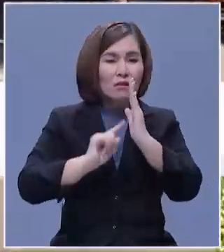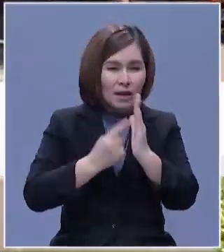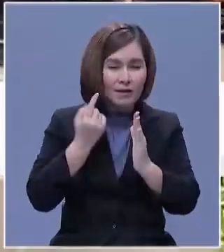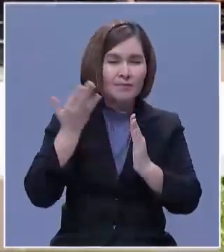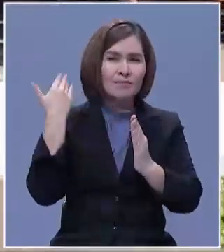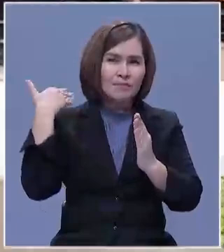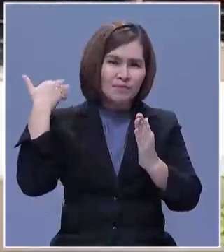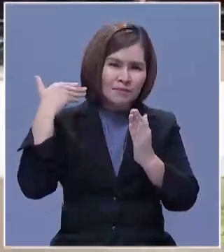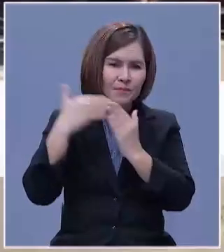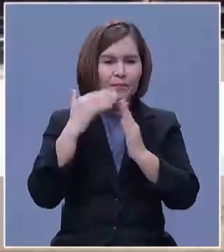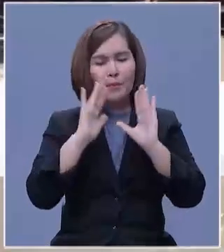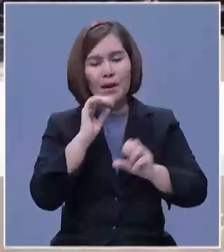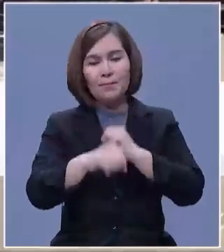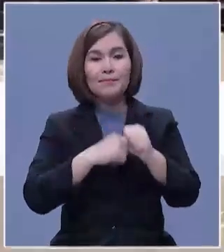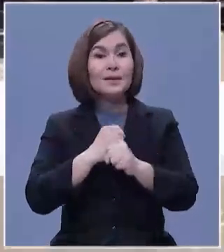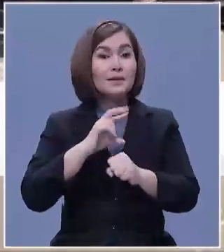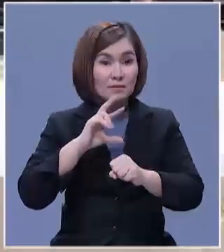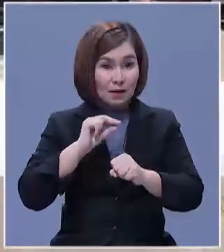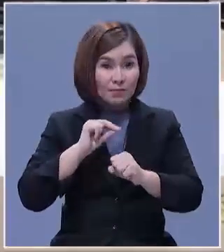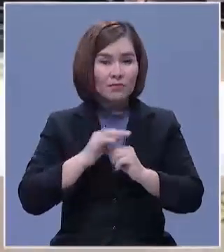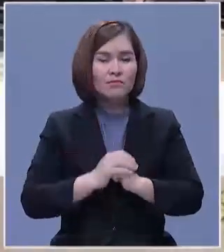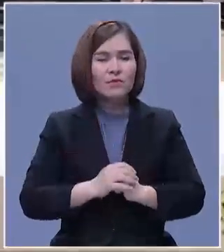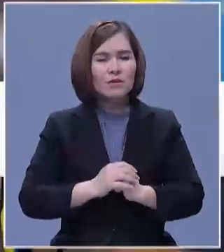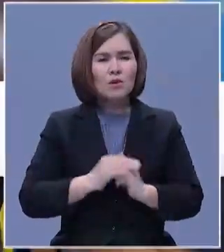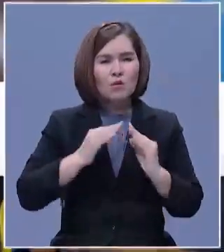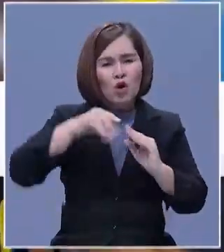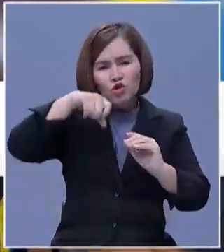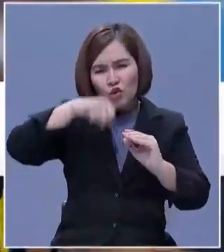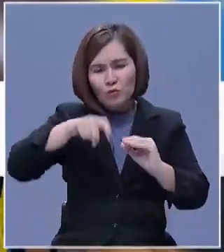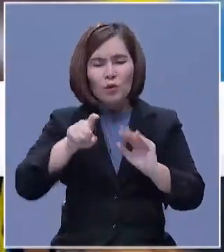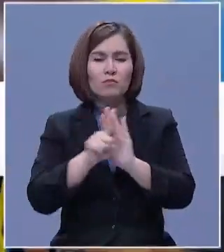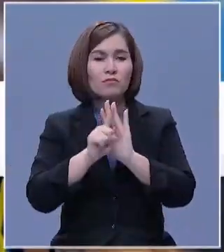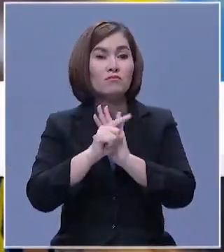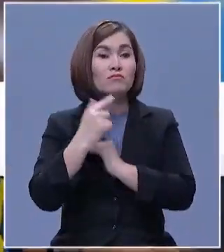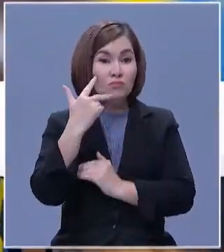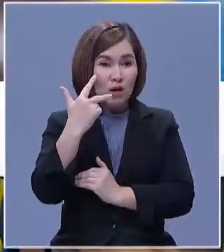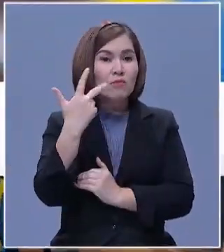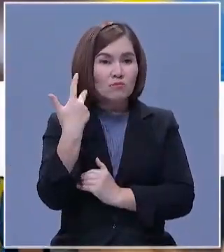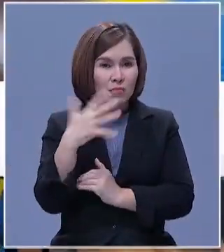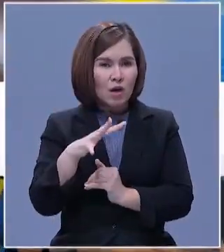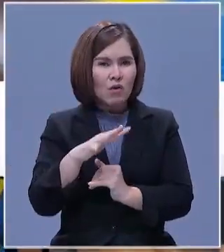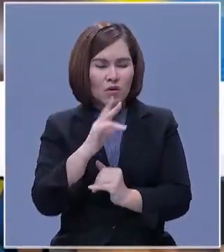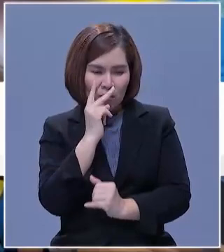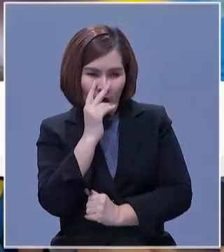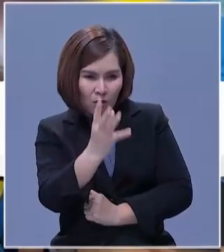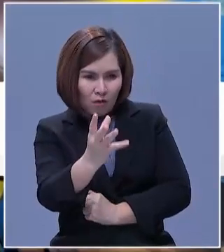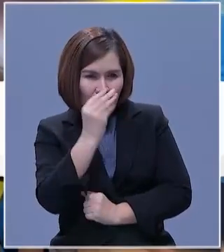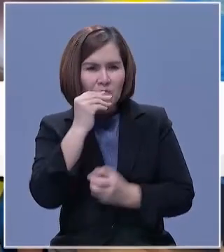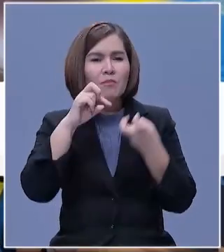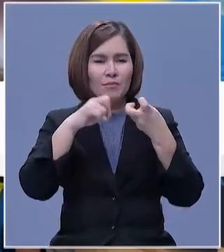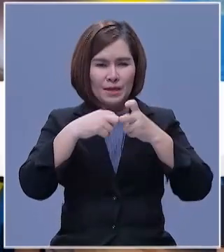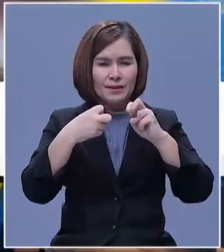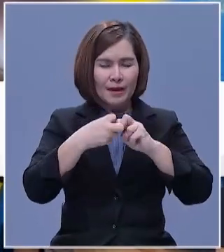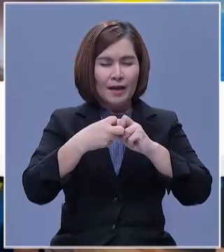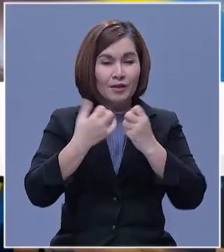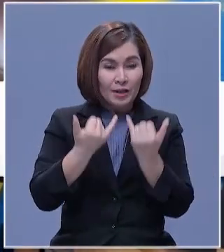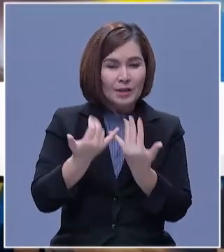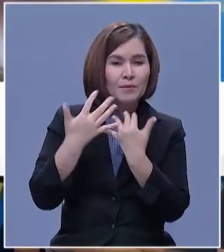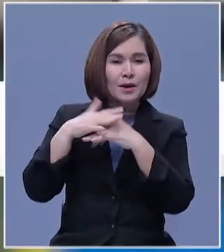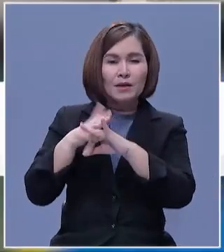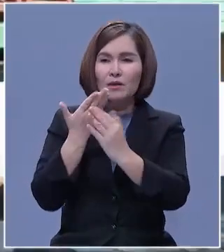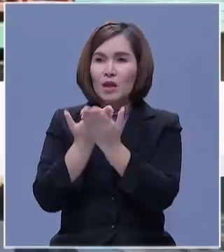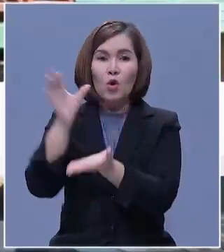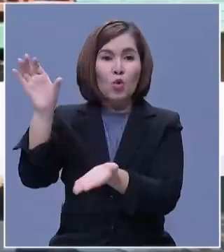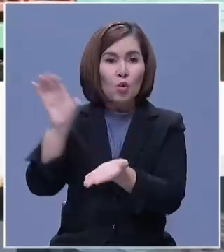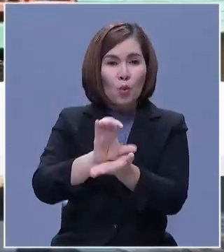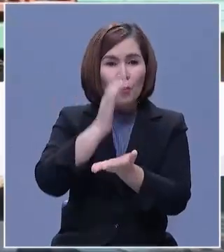มากว่า30ปีแล้วมีการซ่อมแซมไปแล้ว3ครั้งนะครับหลังจากทราบเรื่องท่านผอ.ก็บอกว่าได้ประสานของงบประมา